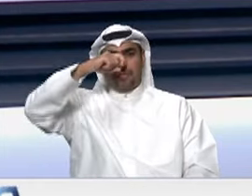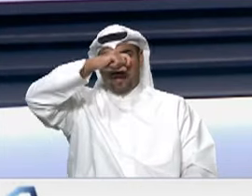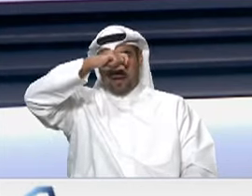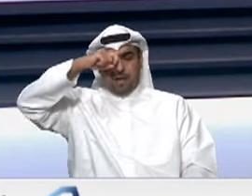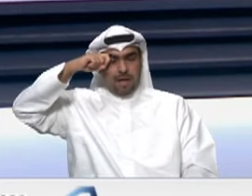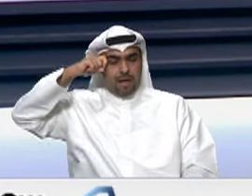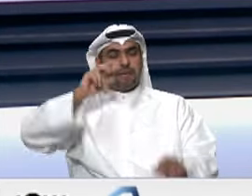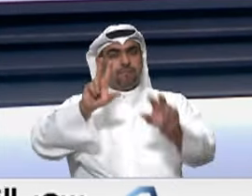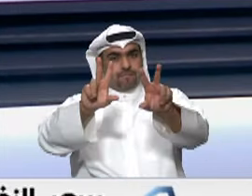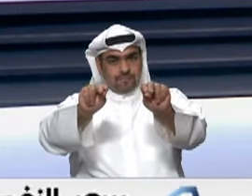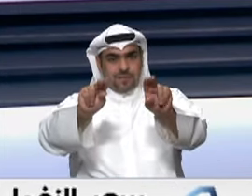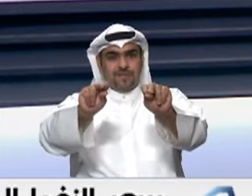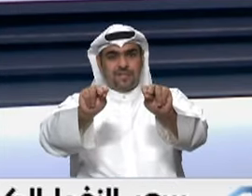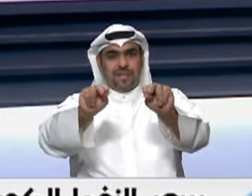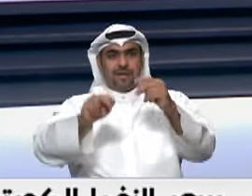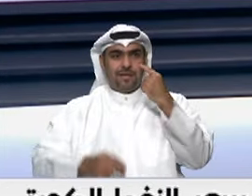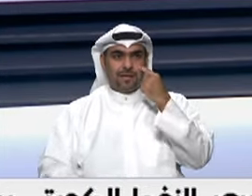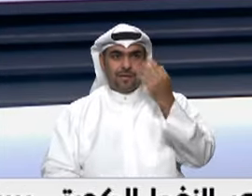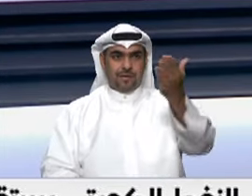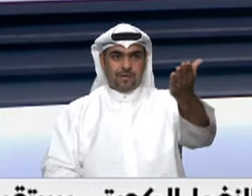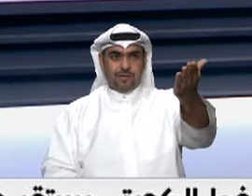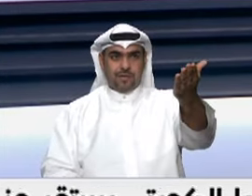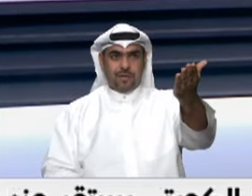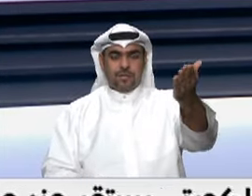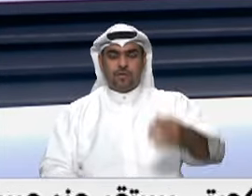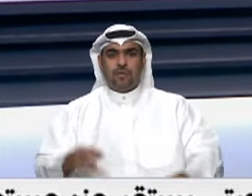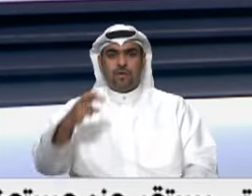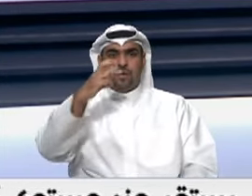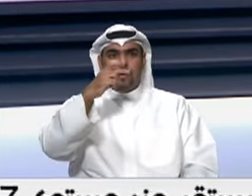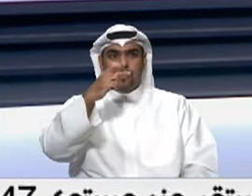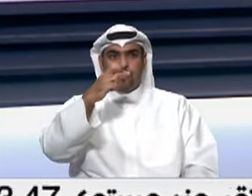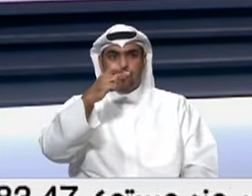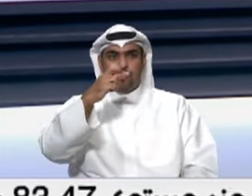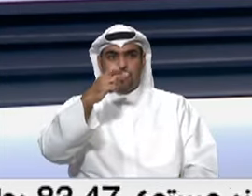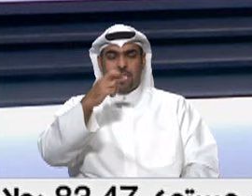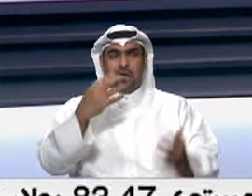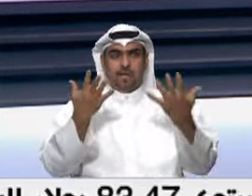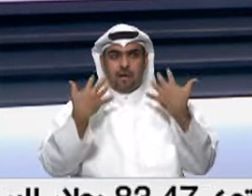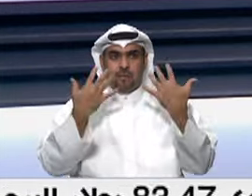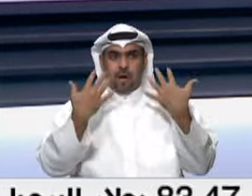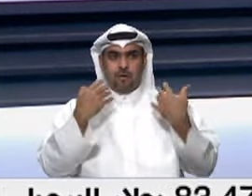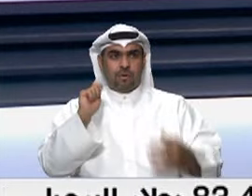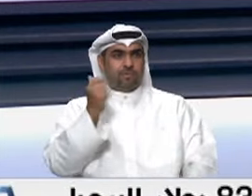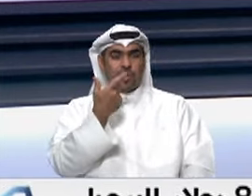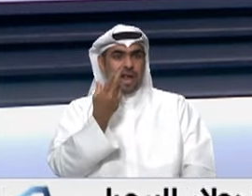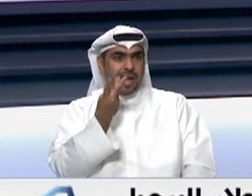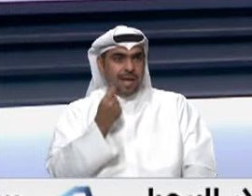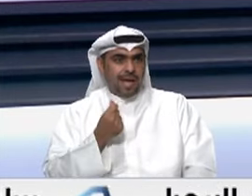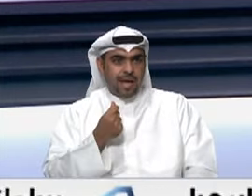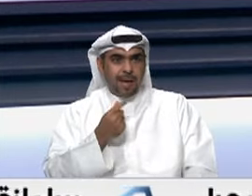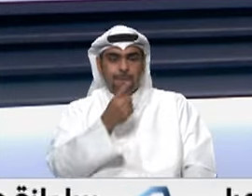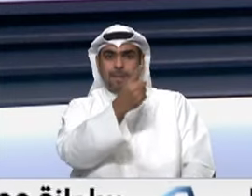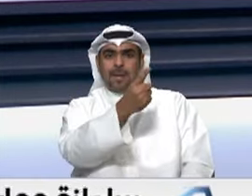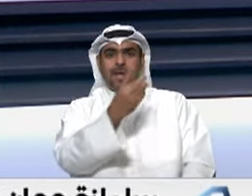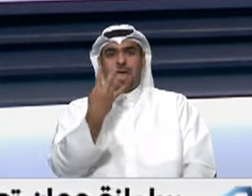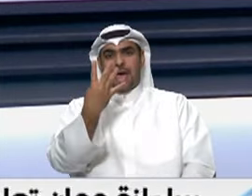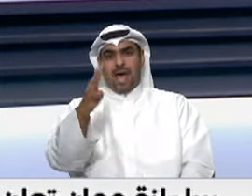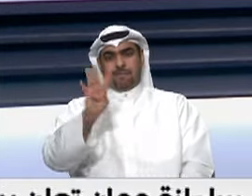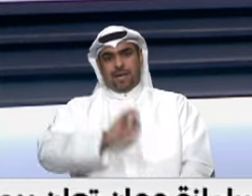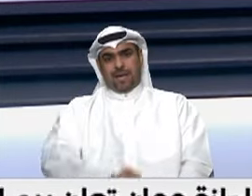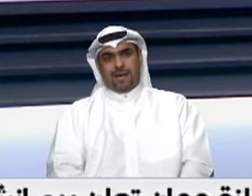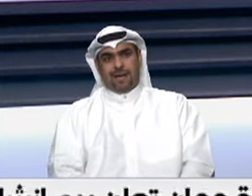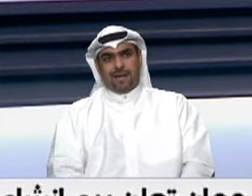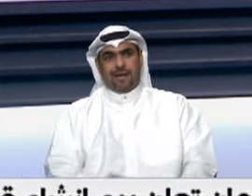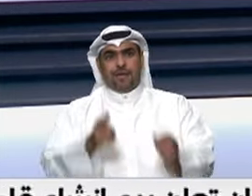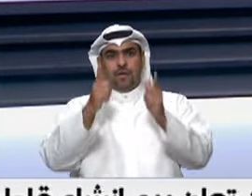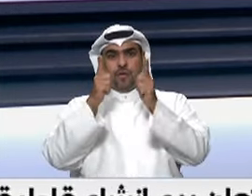غربية خفيفة إلى معتدلة تنشط على فترات من 10 إلى 40 كيلومتر في الساعة. درجة الحرارة العظمى في مدينة الكويت